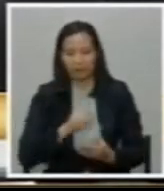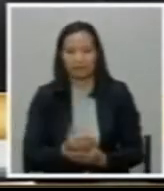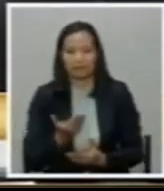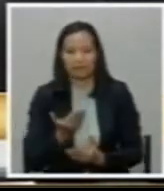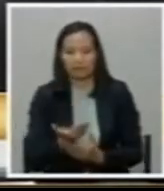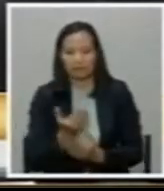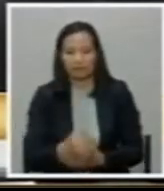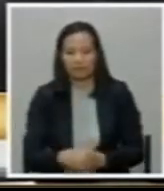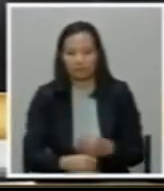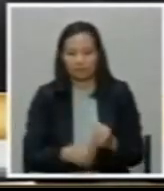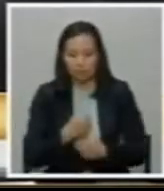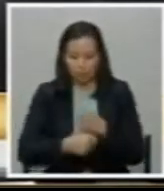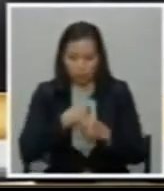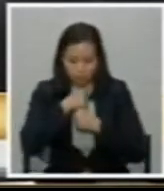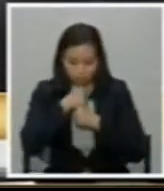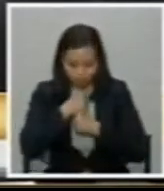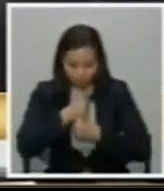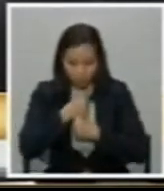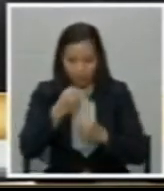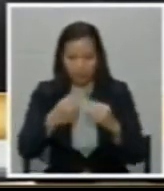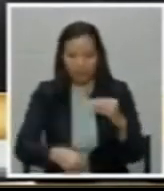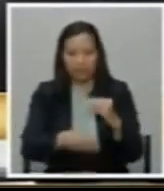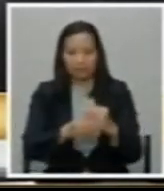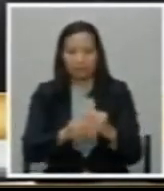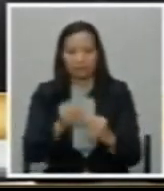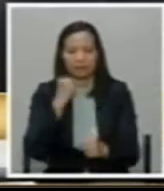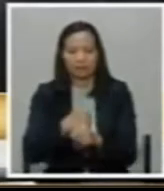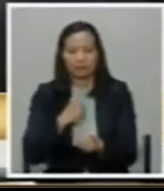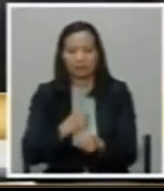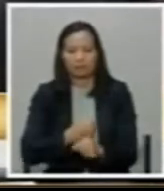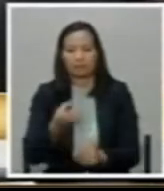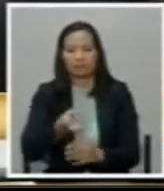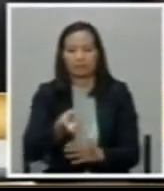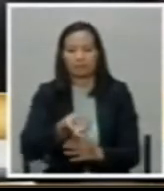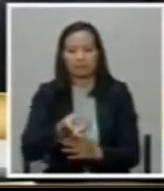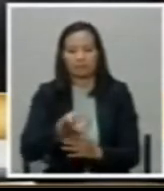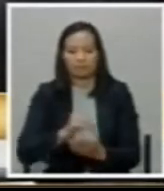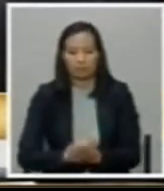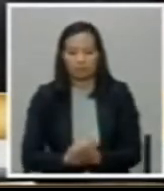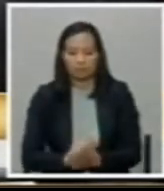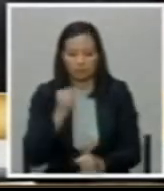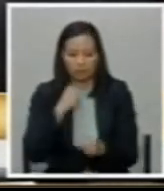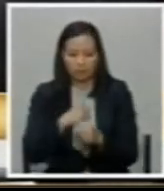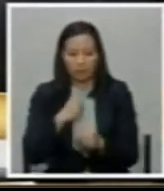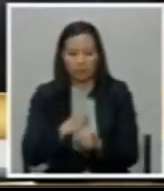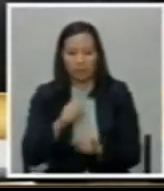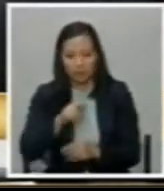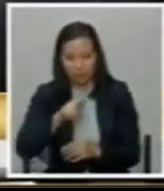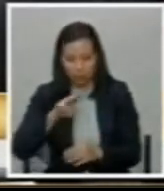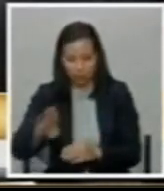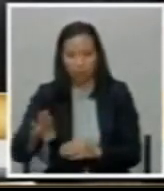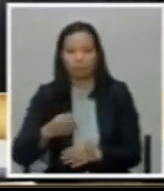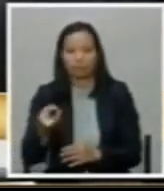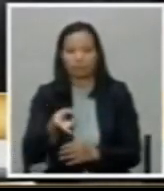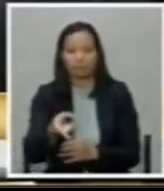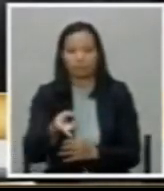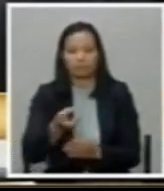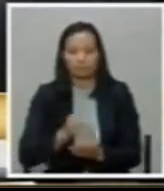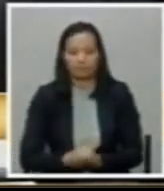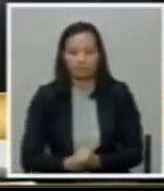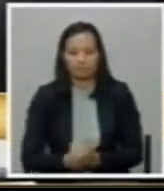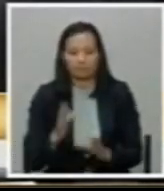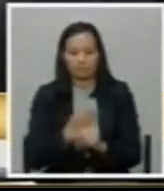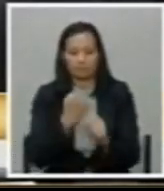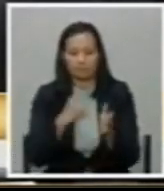คมที่มีคนชรามากขึ้นมีคนทำงานน้อยลงมีคนทำงานในระบบน้อยลงด้วยพูดง่าย